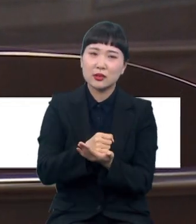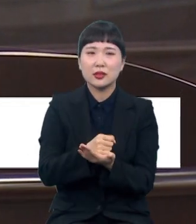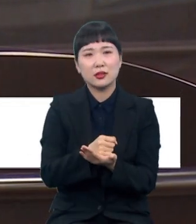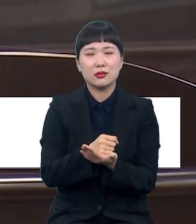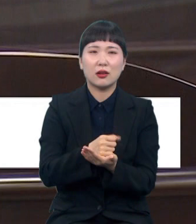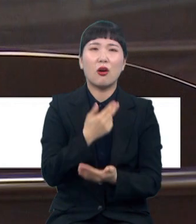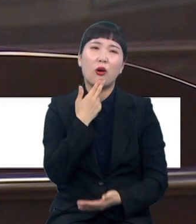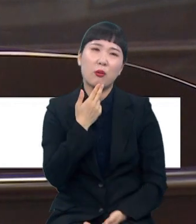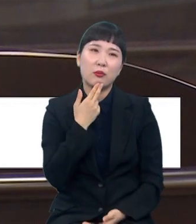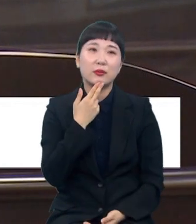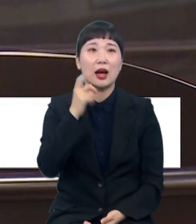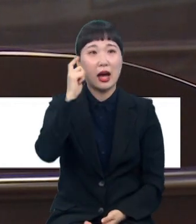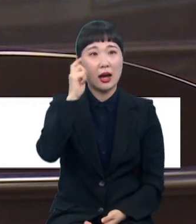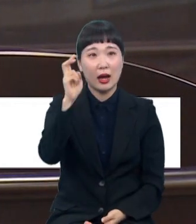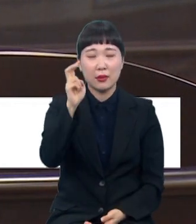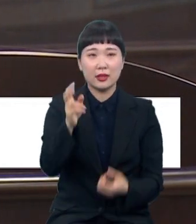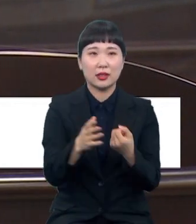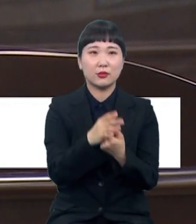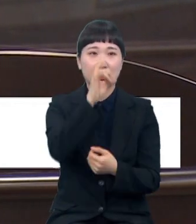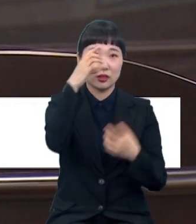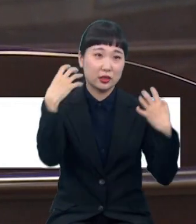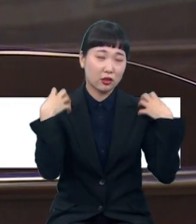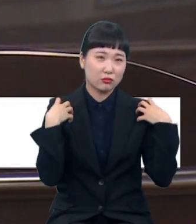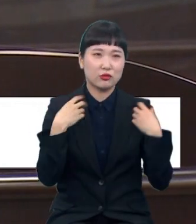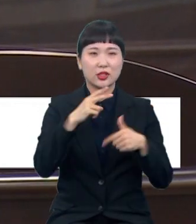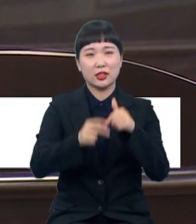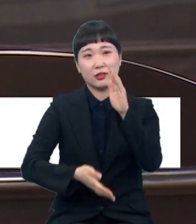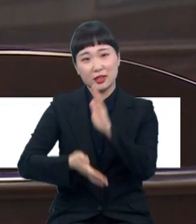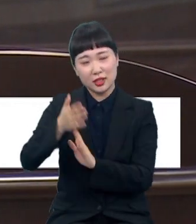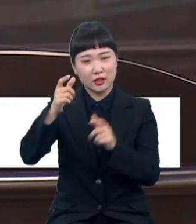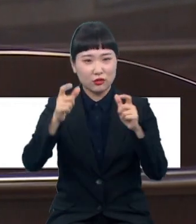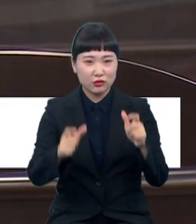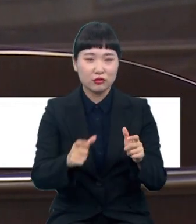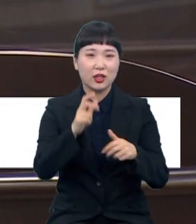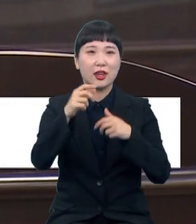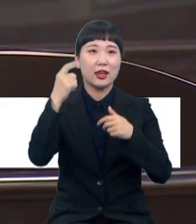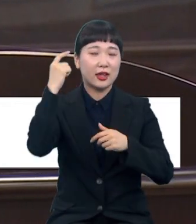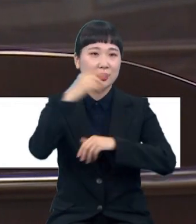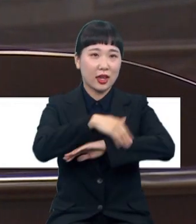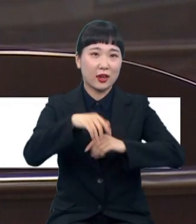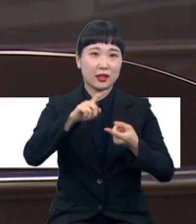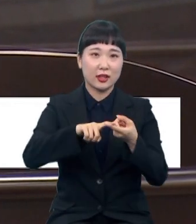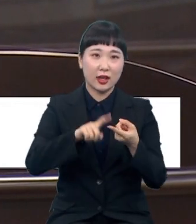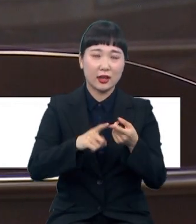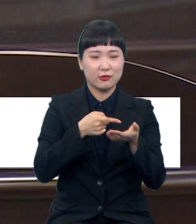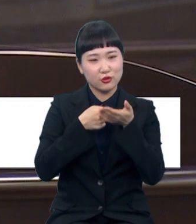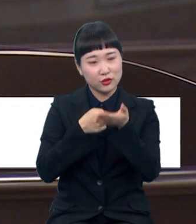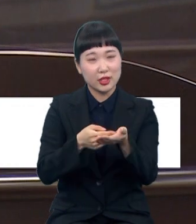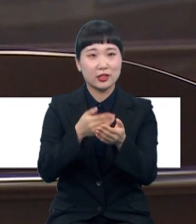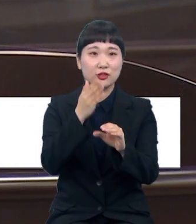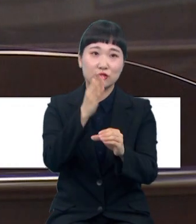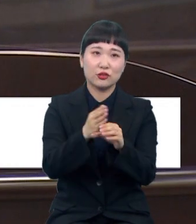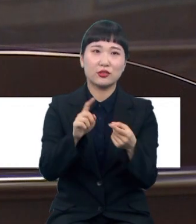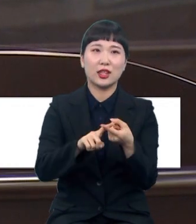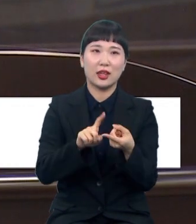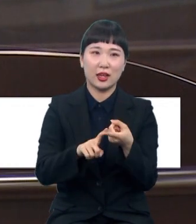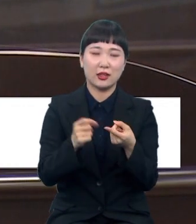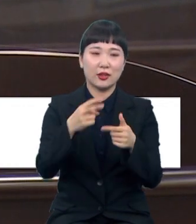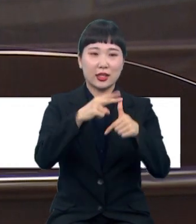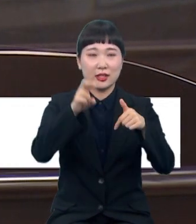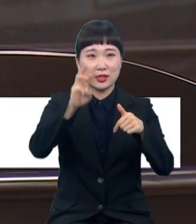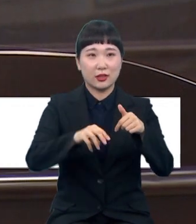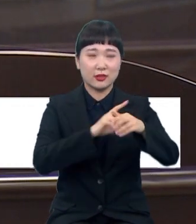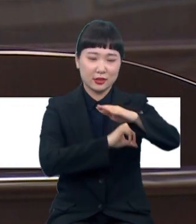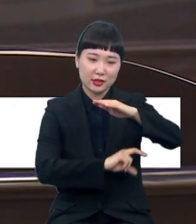중앙정부 인천시 구 자체 계획으로 추진을 하고 있는지 답변과 함께 인천 지하철 노선 유치가